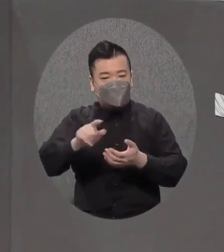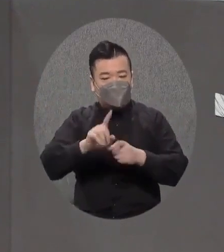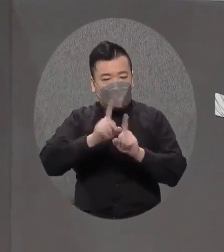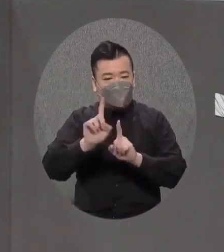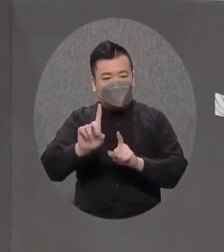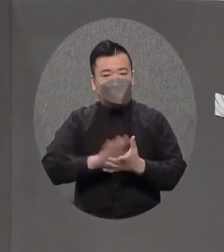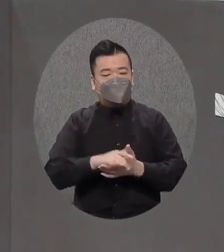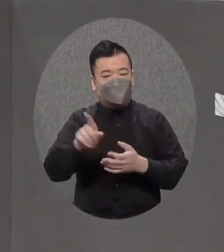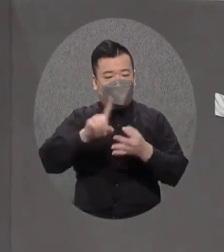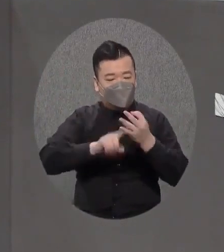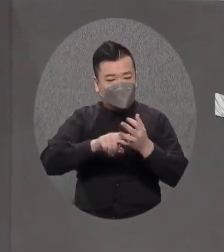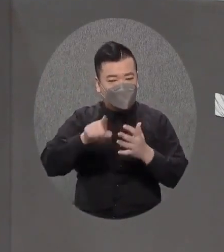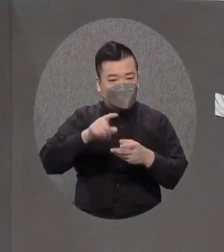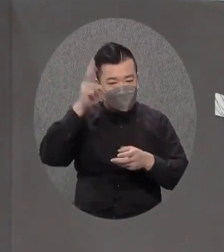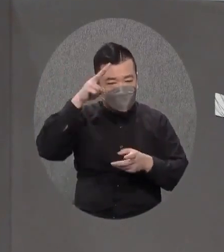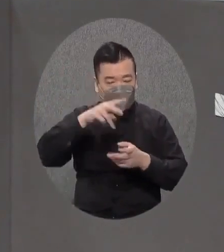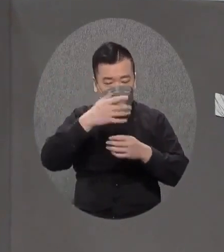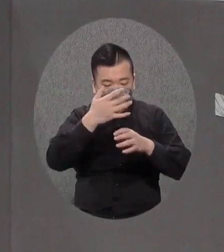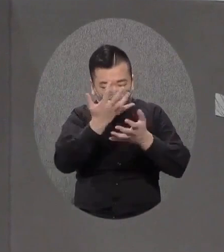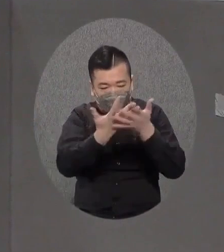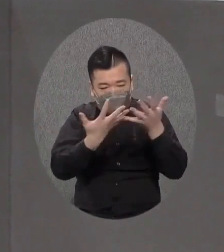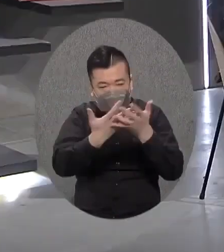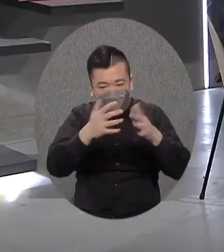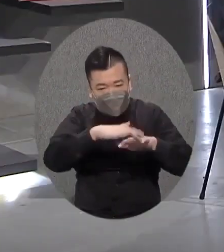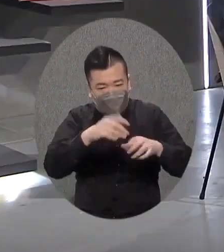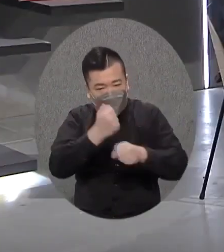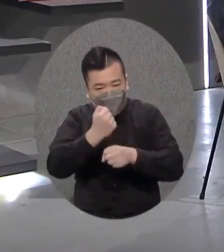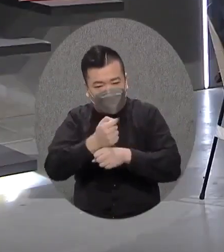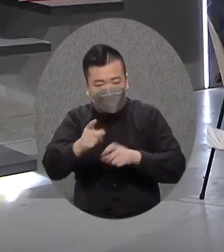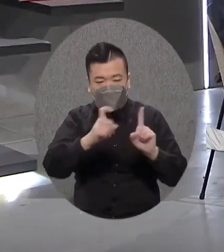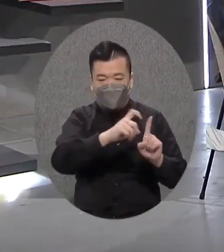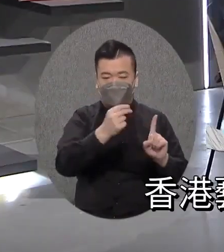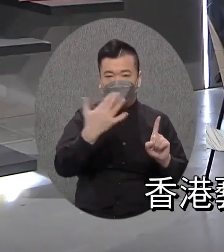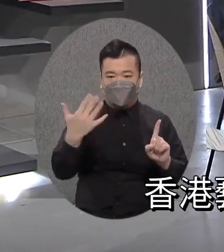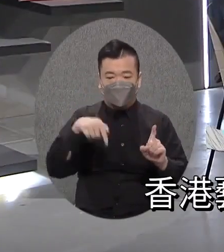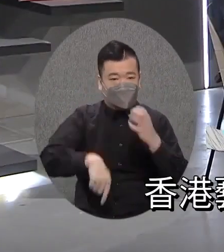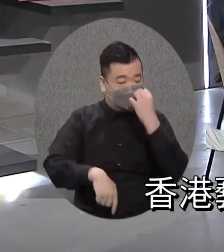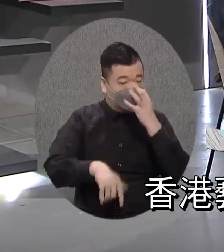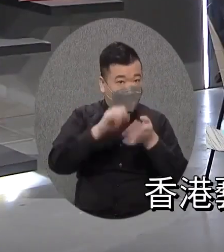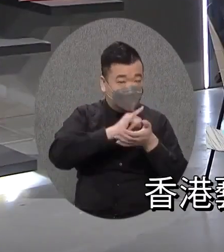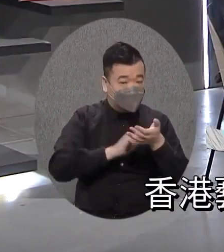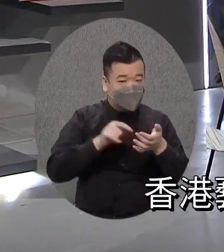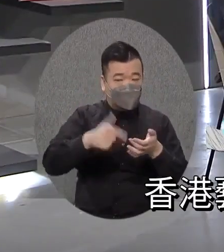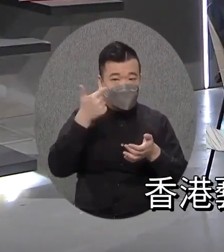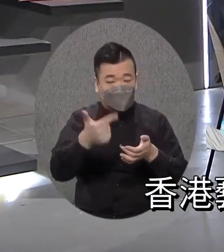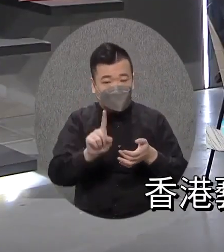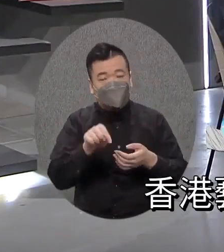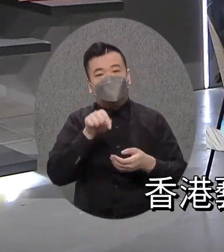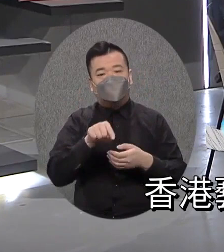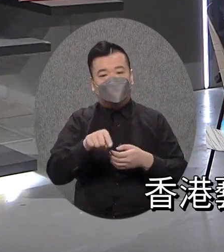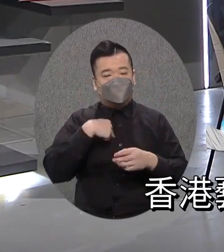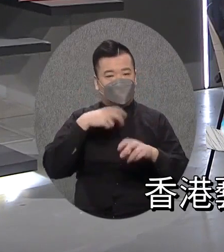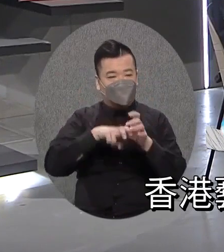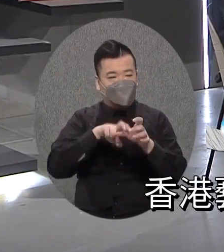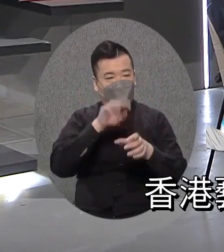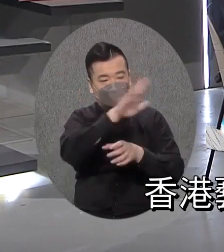物 Andy Warhol 都成日用絲網版畫嚟到創作嘅。咁去到六七十年代，香港藝術家就比較多機會去接觸西方